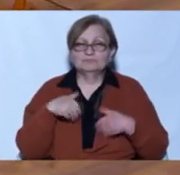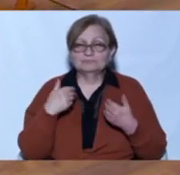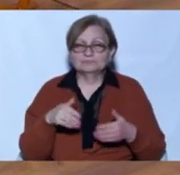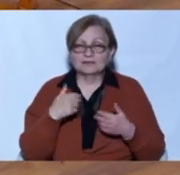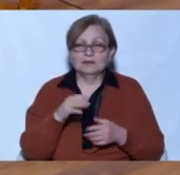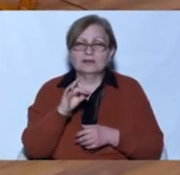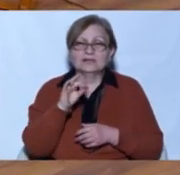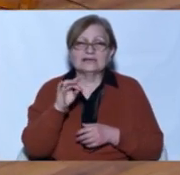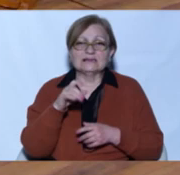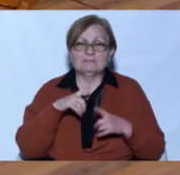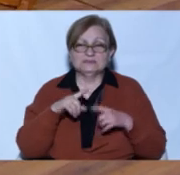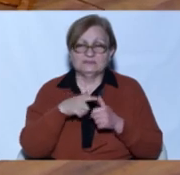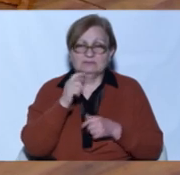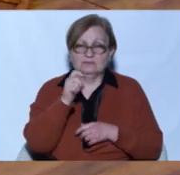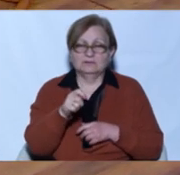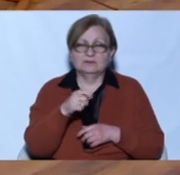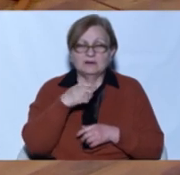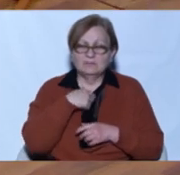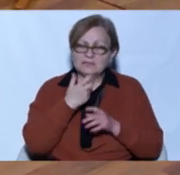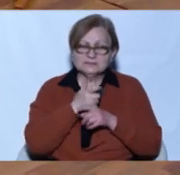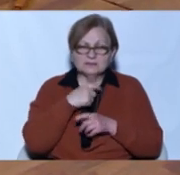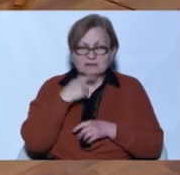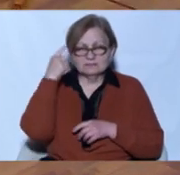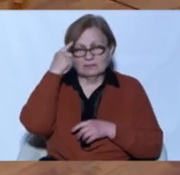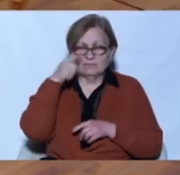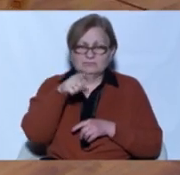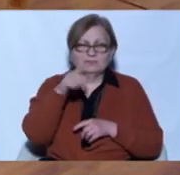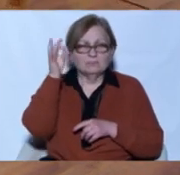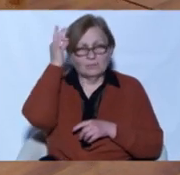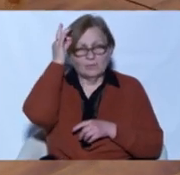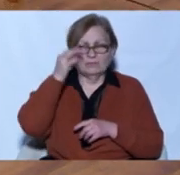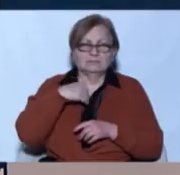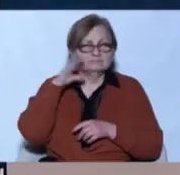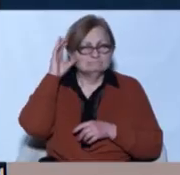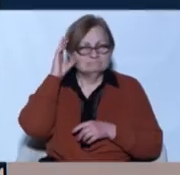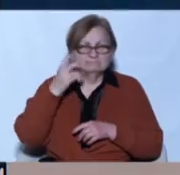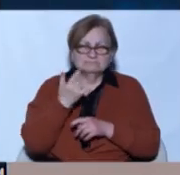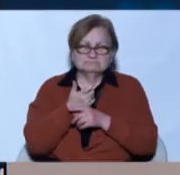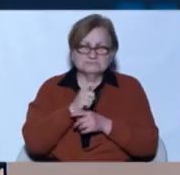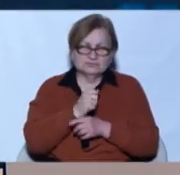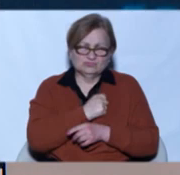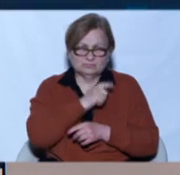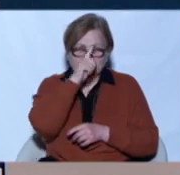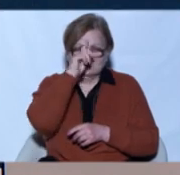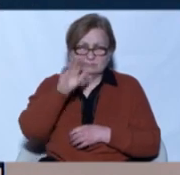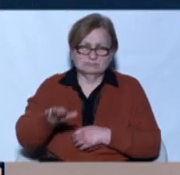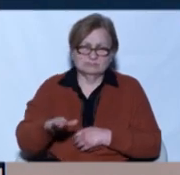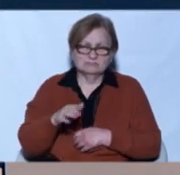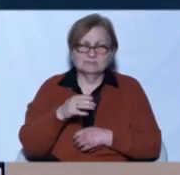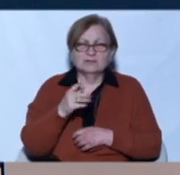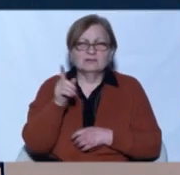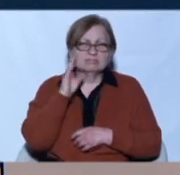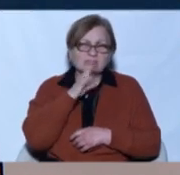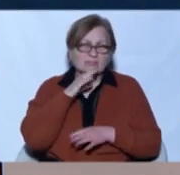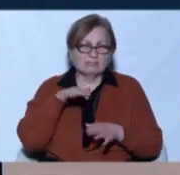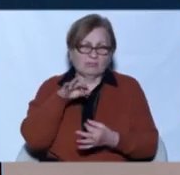გამარჯობა, ირინა მასწავლებელო. ძალიან დამაფიქრა ნოდარ დუმბაძის მოგონებამ. შემეცოდა პატარა ბიჭი. ერთი იმიტომ, რომ დედა